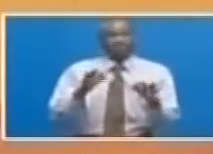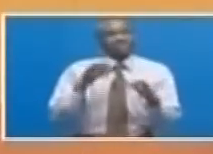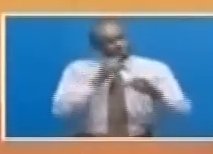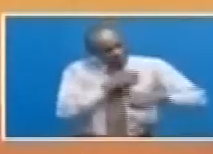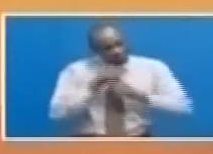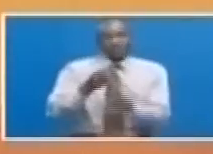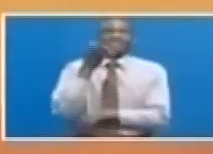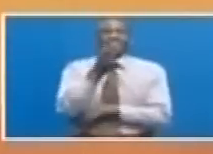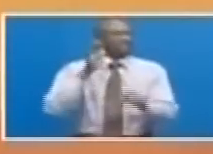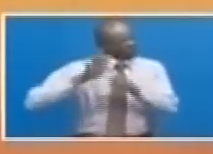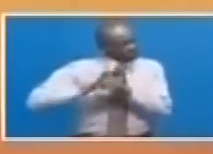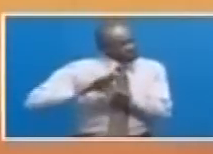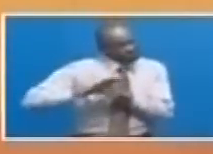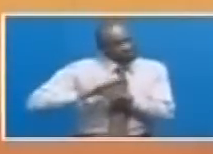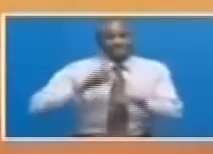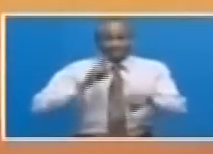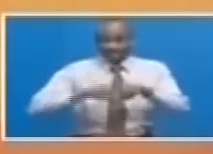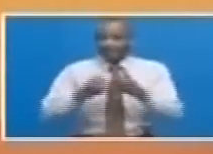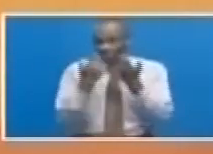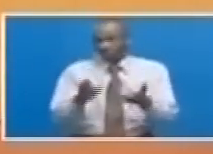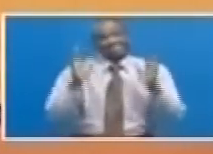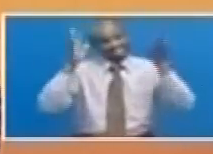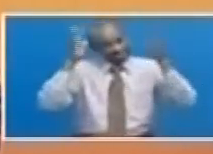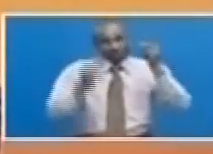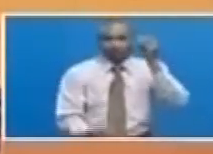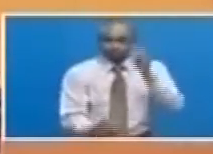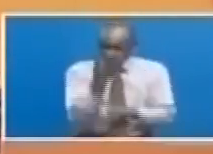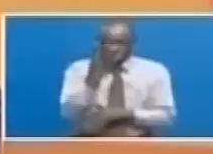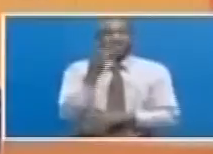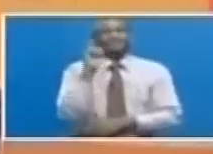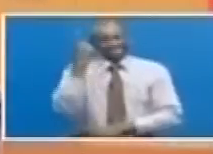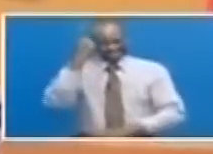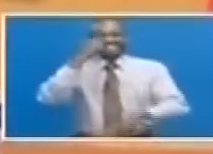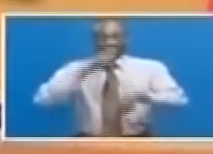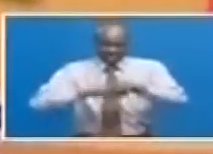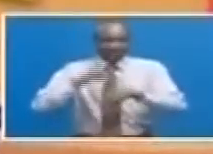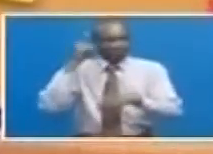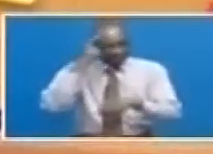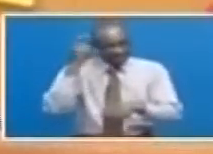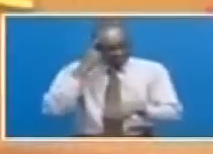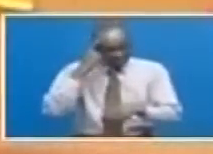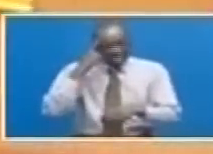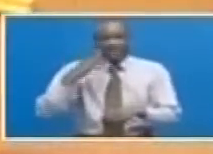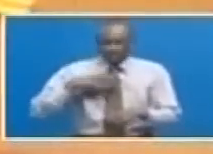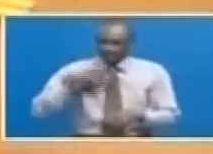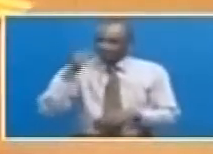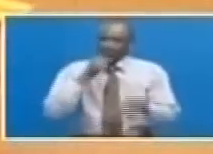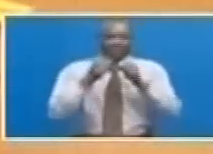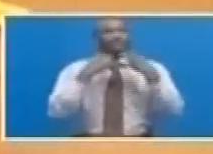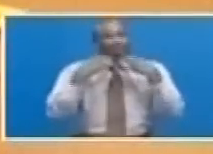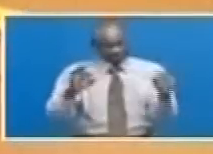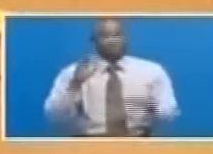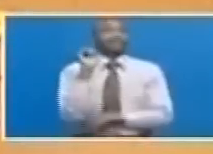Uhuru wakati wa sherehe ya kuzinduliwa kwa mara ya kwanza ya kumbukumbu za wale waliopigania uhuru wa